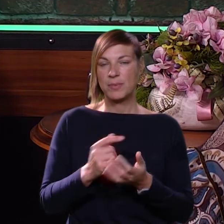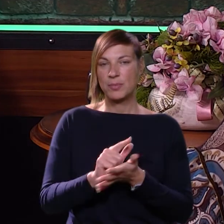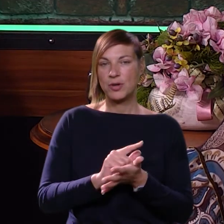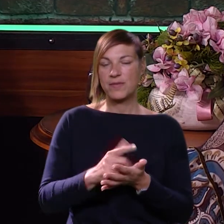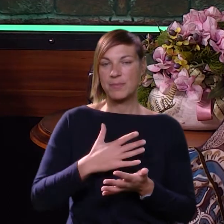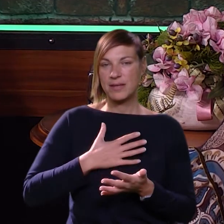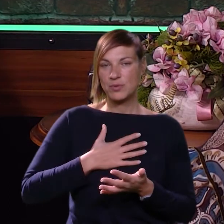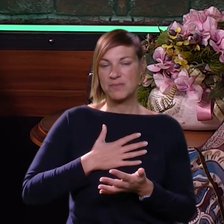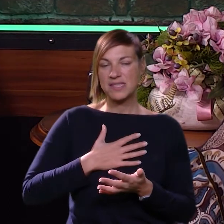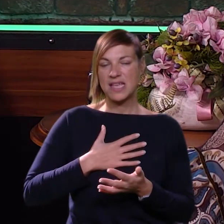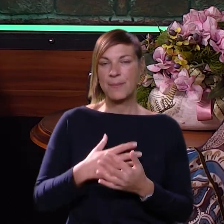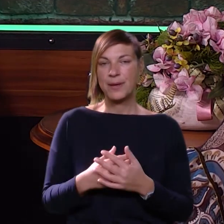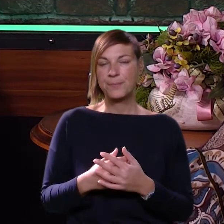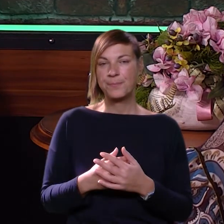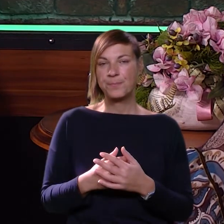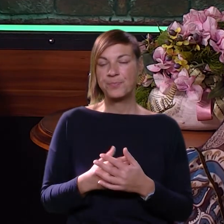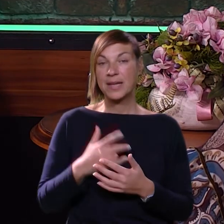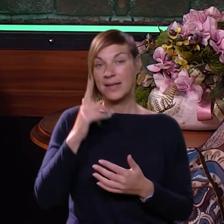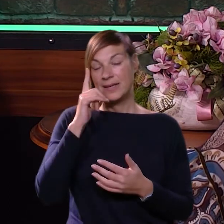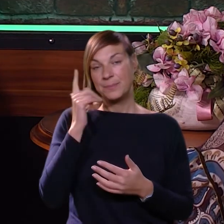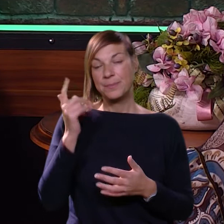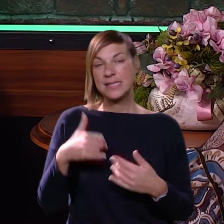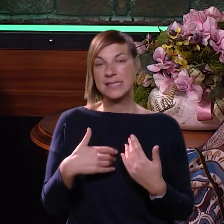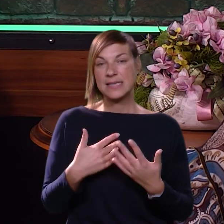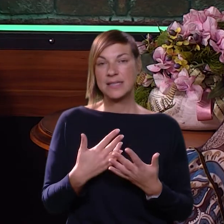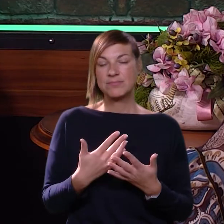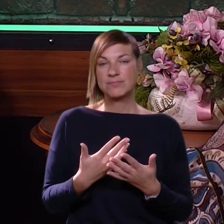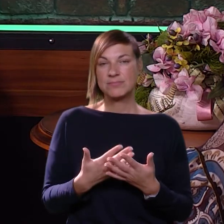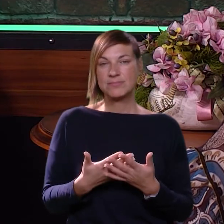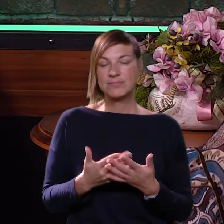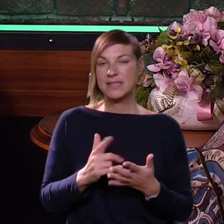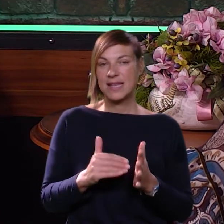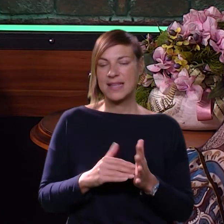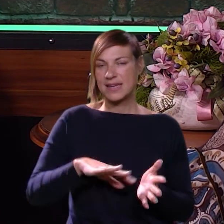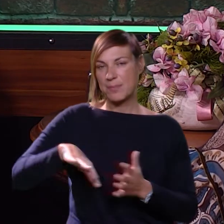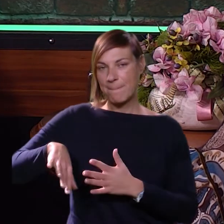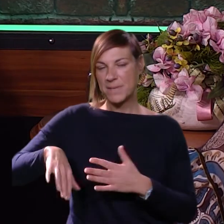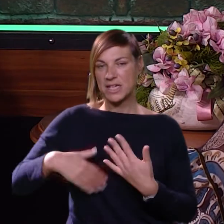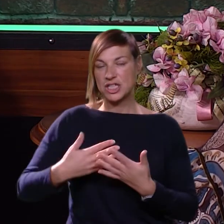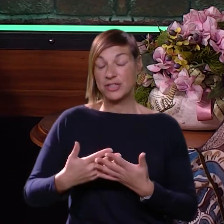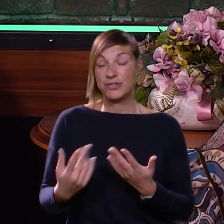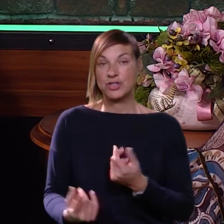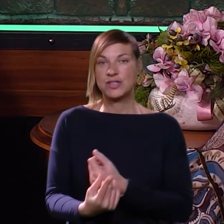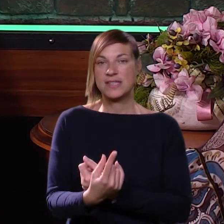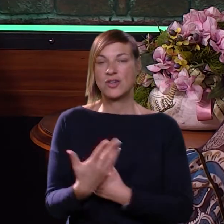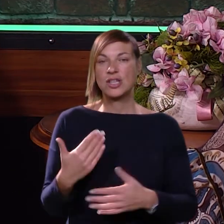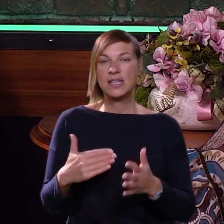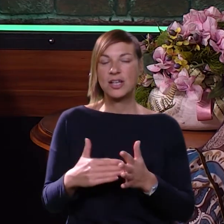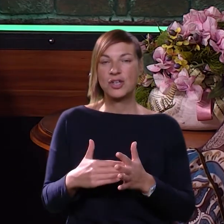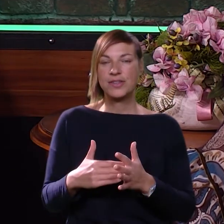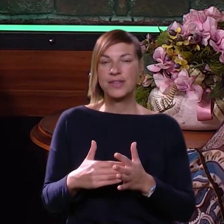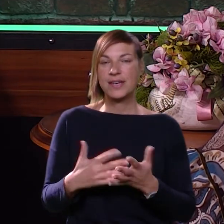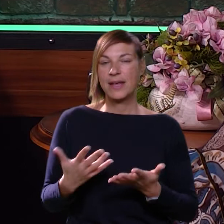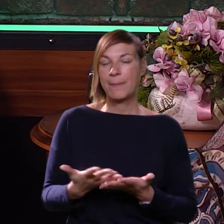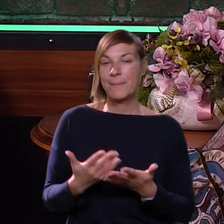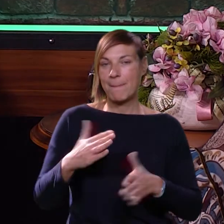je puno vremena da budem sama sa sobom. Dakle, mislim da ne treba bježati od onog što te snašlo, nego